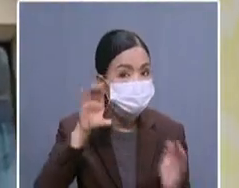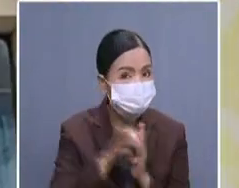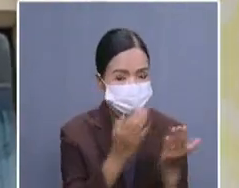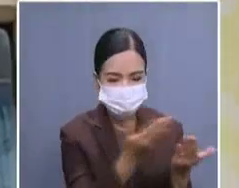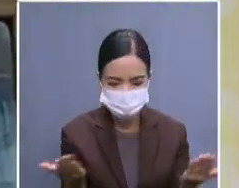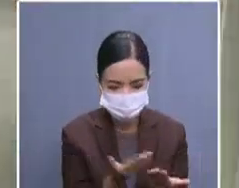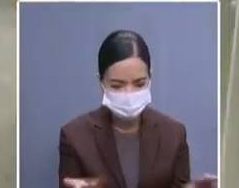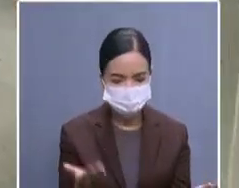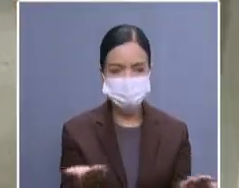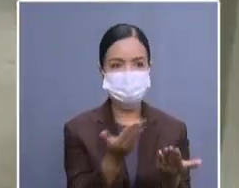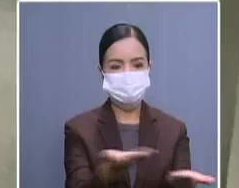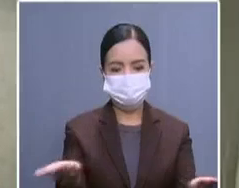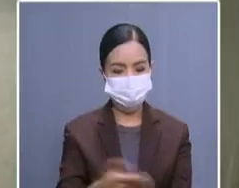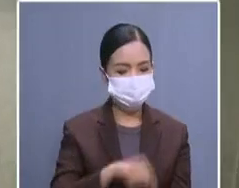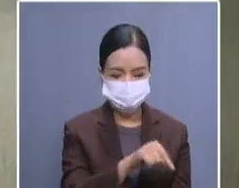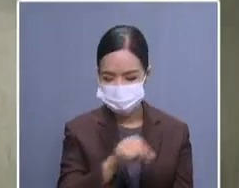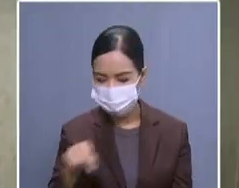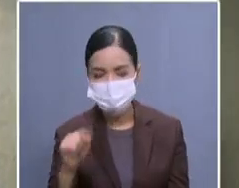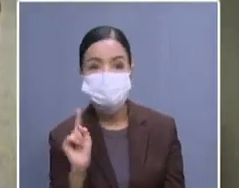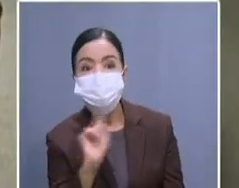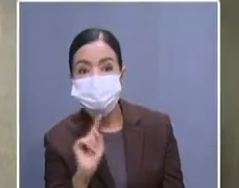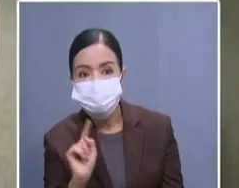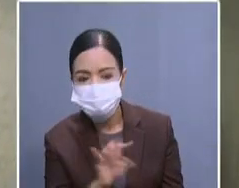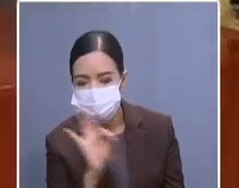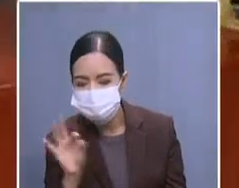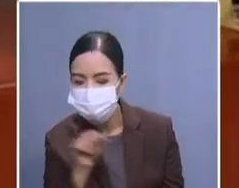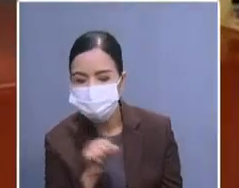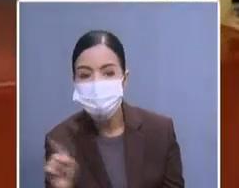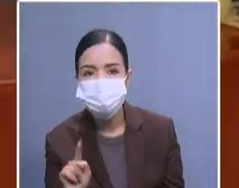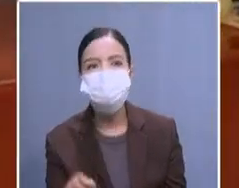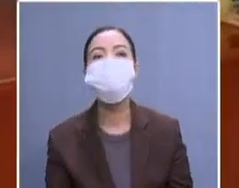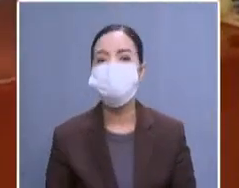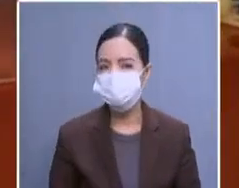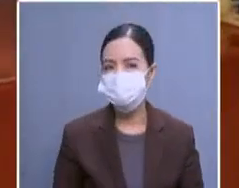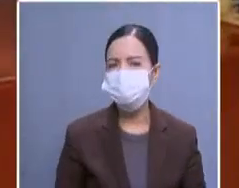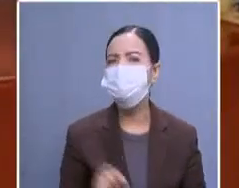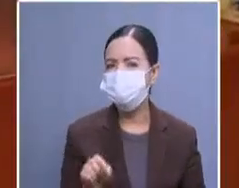ต่างๆมาวางรวมกันเลยนะคะแล้วก็ให้มีการไปชี้ตัวเพราะต้องไปดูด้วยว่าเ